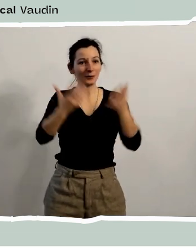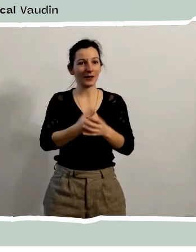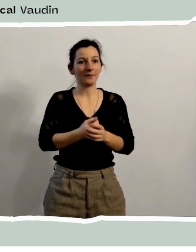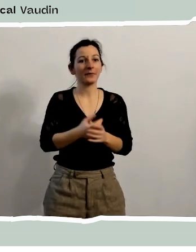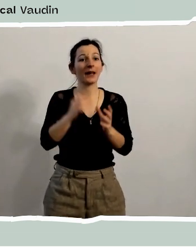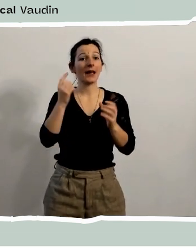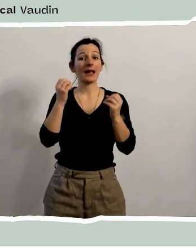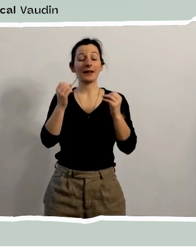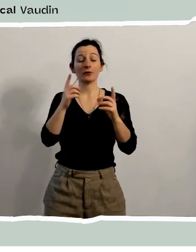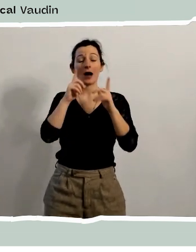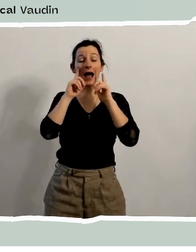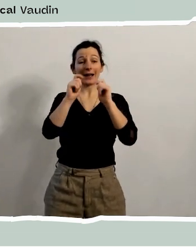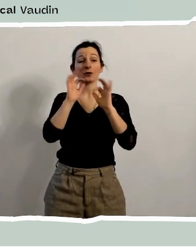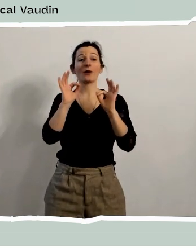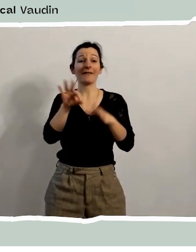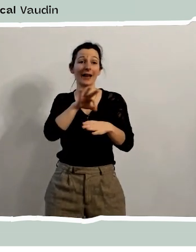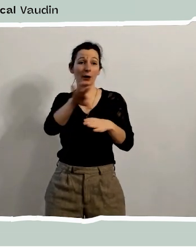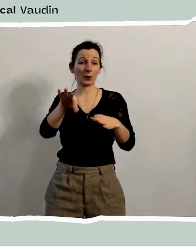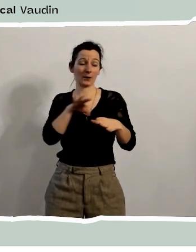cuisine. Et effectivement,